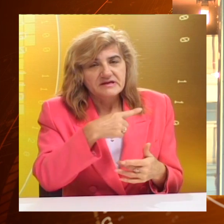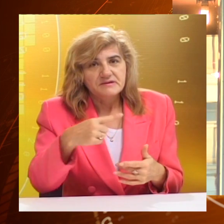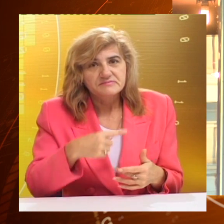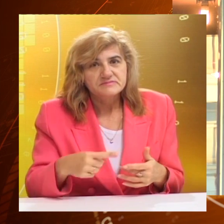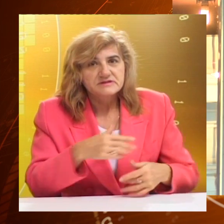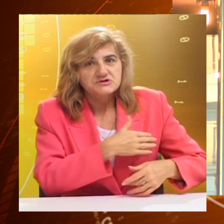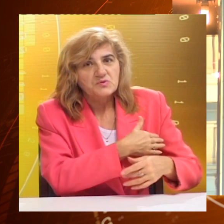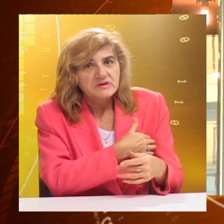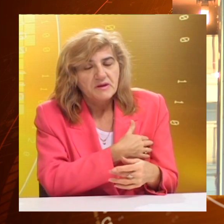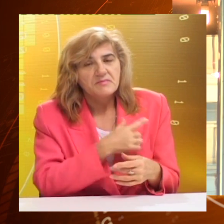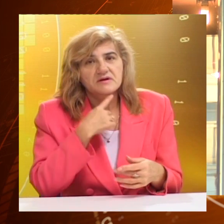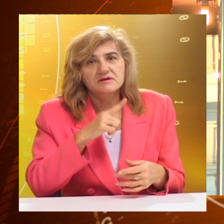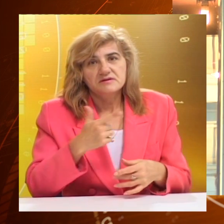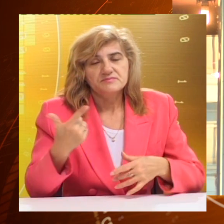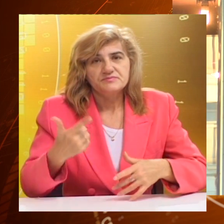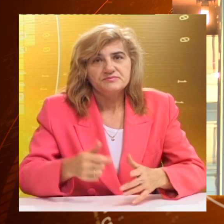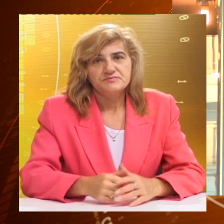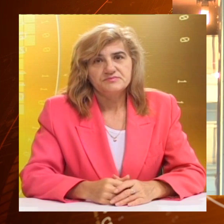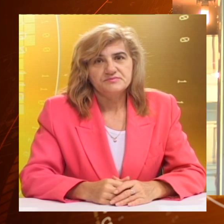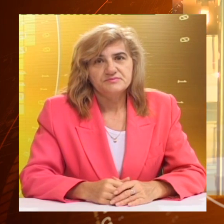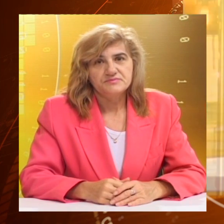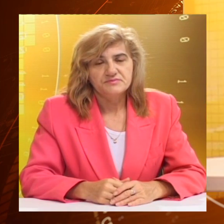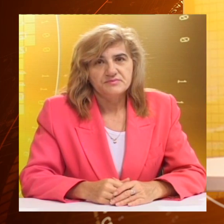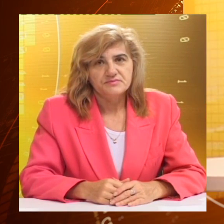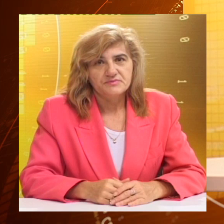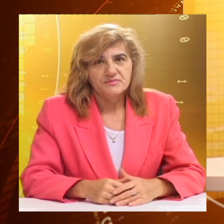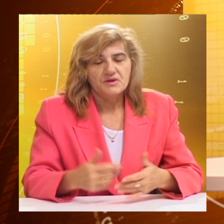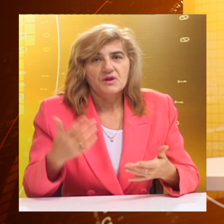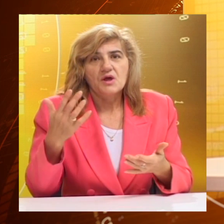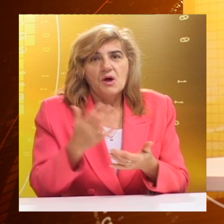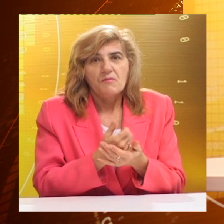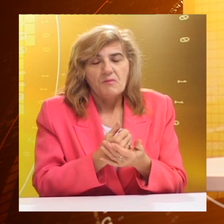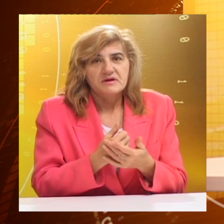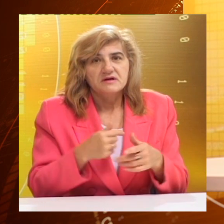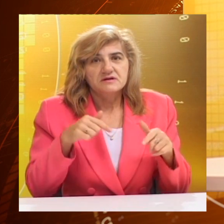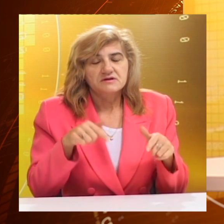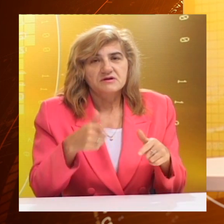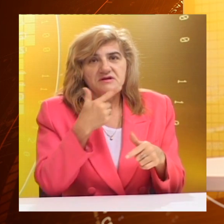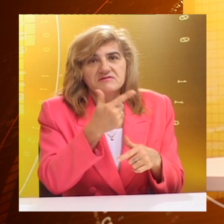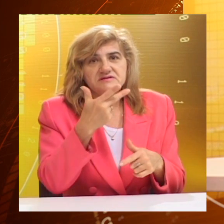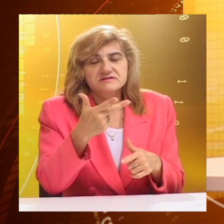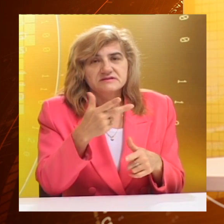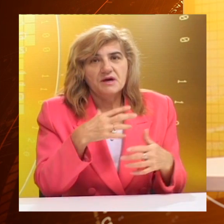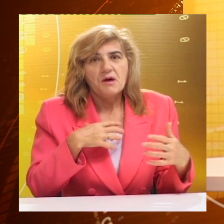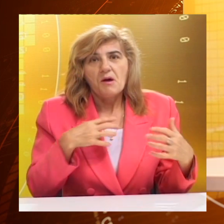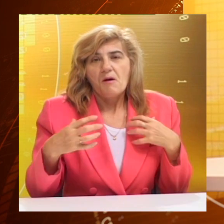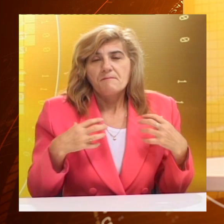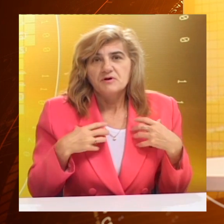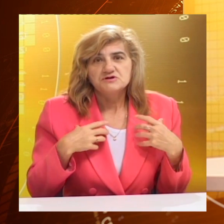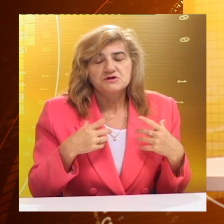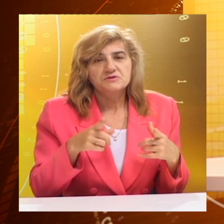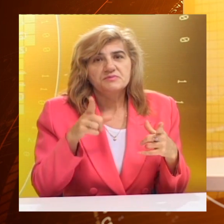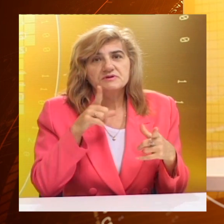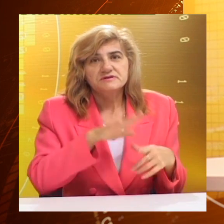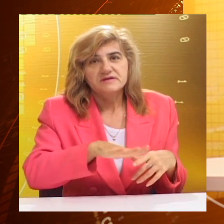niskih temperatura, odnosno nauka koja je cool. Pobednik koji je odneo Grand Prix 23. Međunarodnog pozorišta za decu